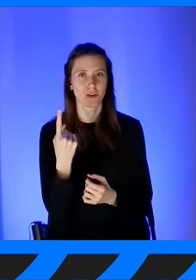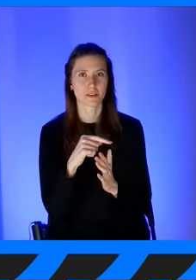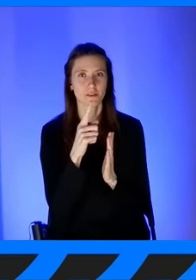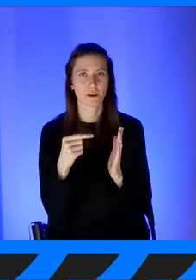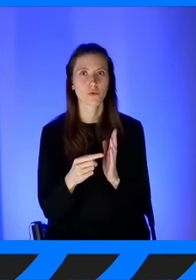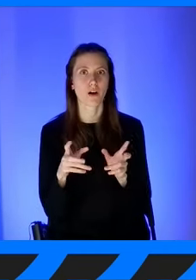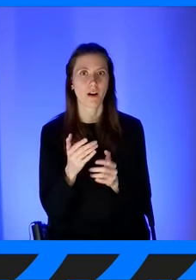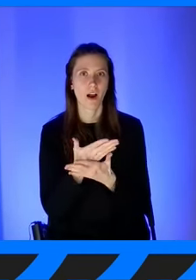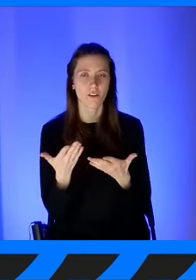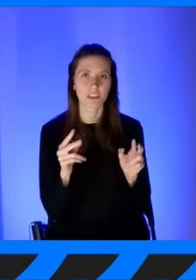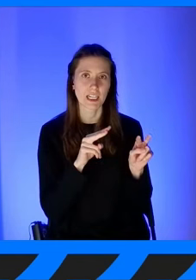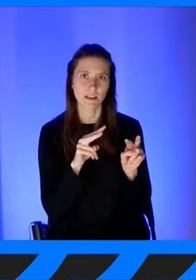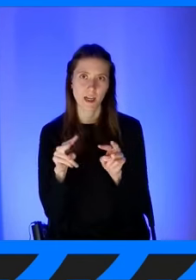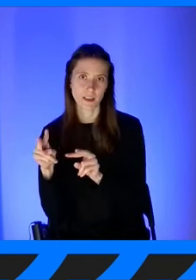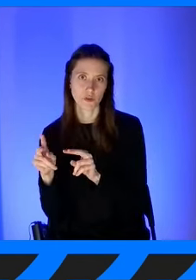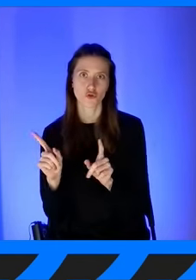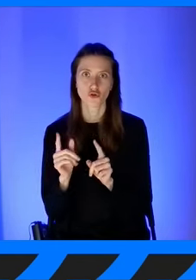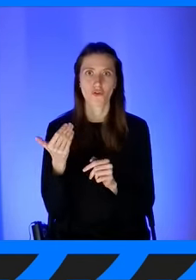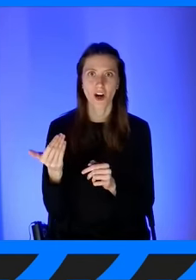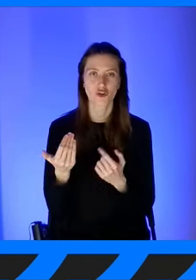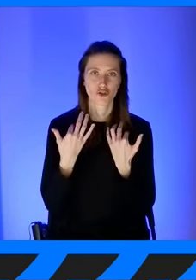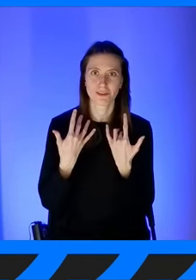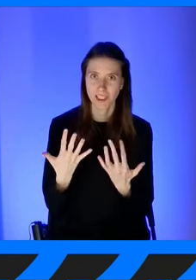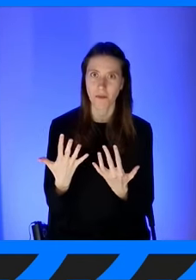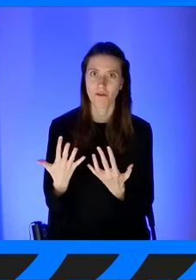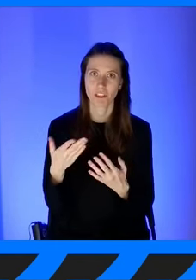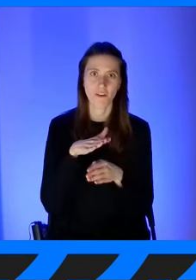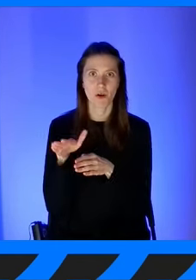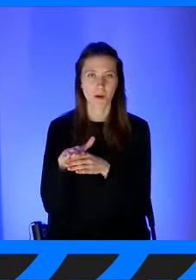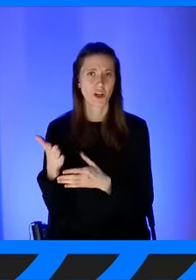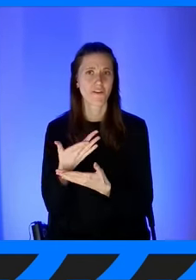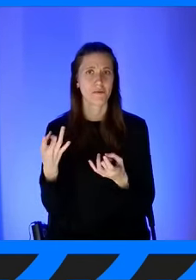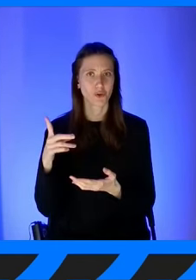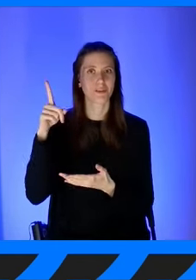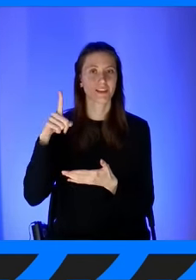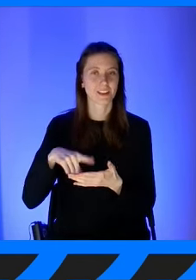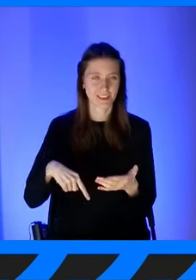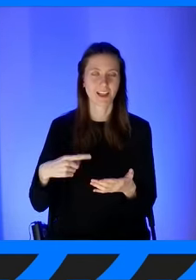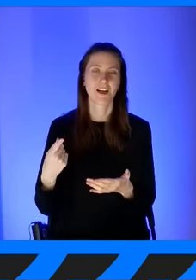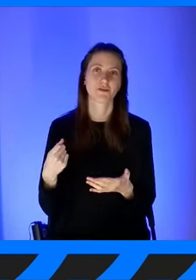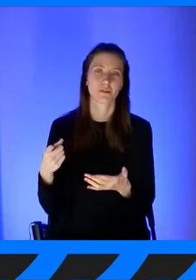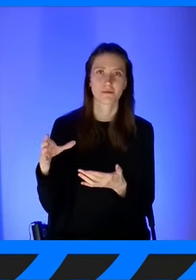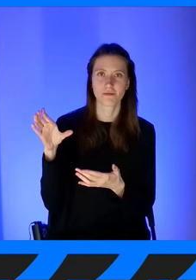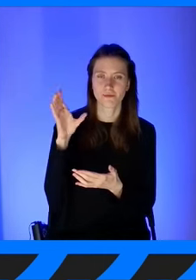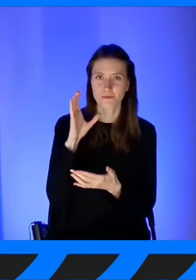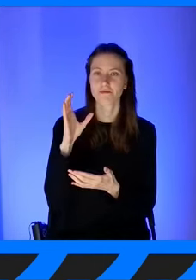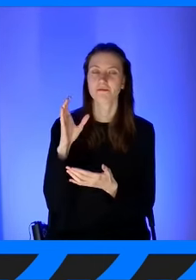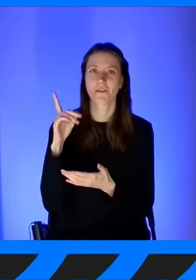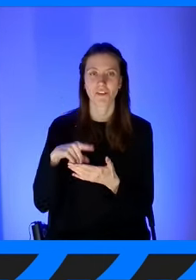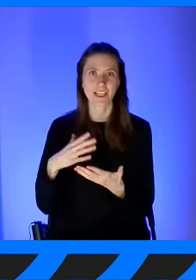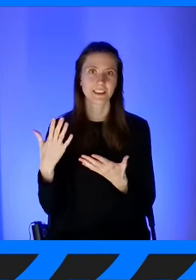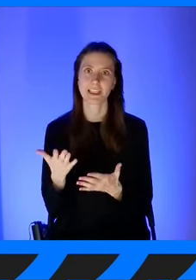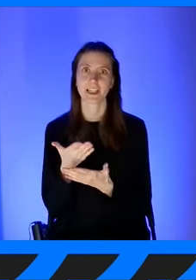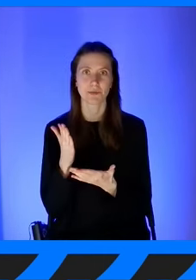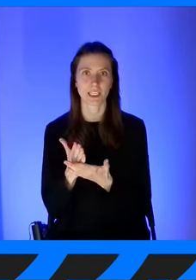контролируете соблюдение ваших требований То есть вы верите на слово или есть какие-то автоматизированные чеки отчёты и